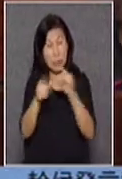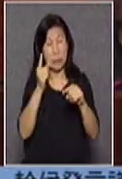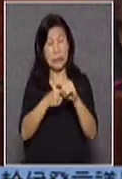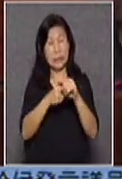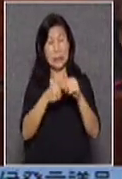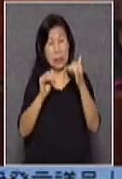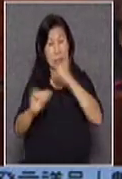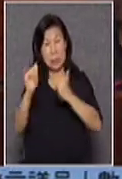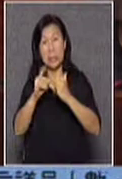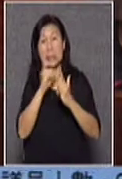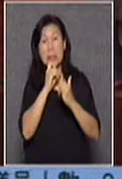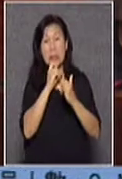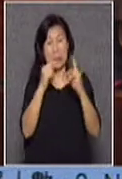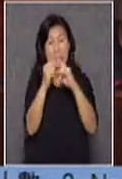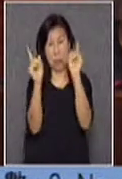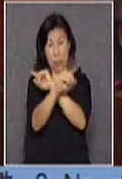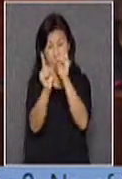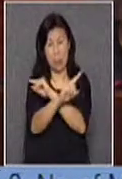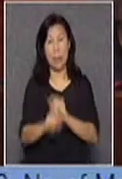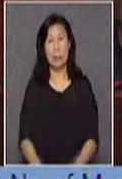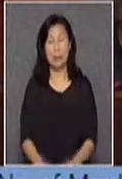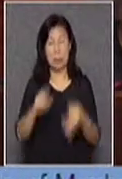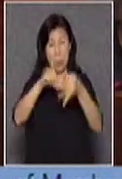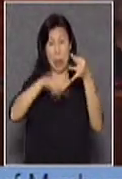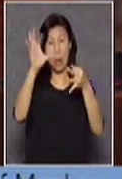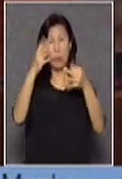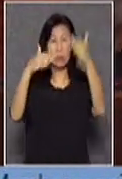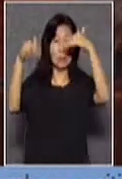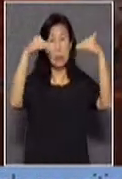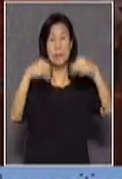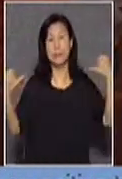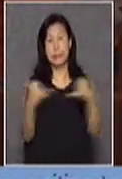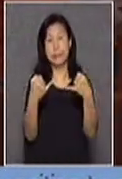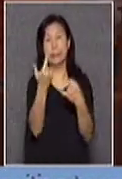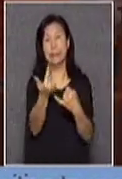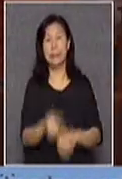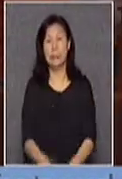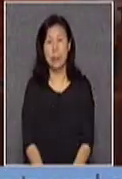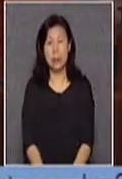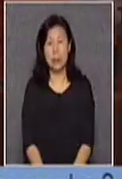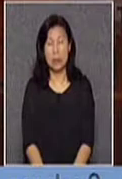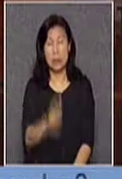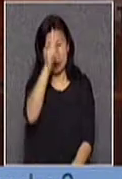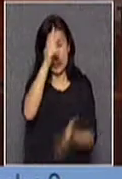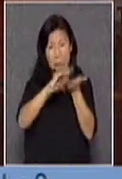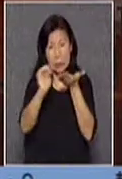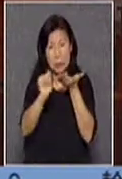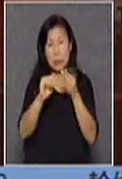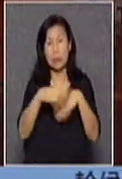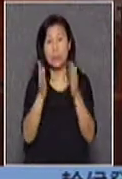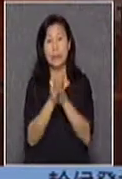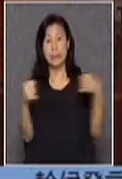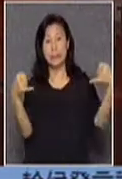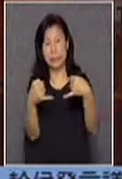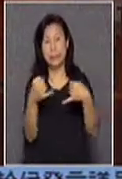聲稱鄉事代表咧，根本同黃惠德堂係勢成水火嘅，即係喺政治上咧係絕對對立